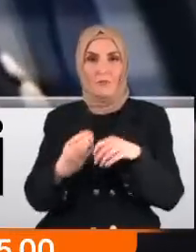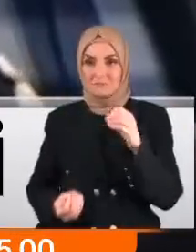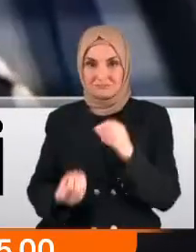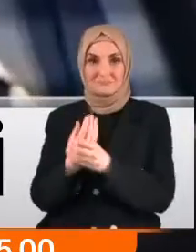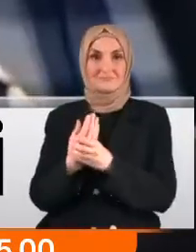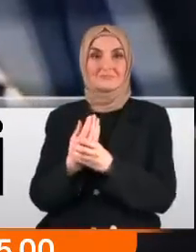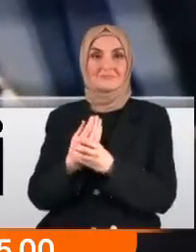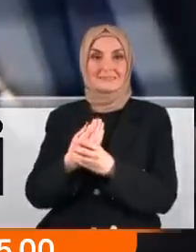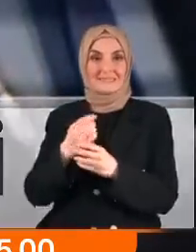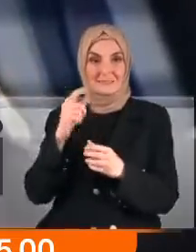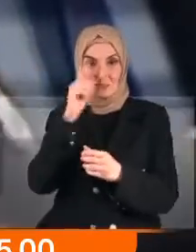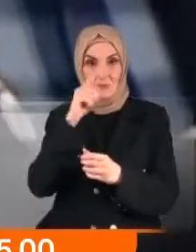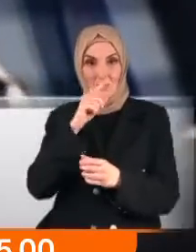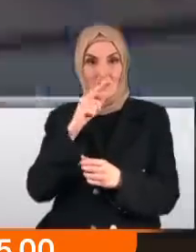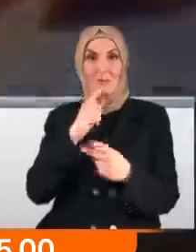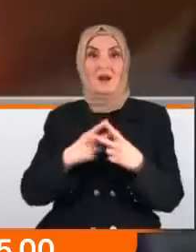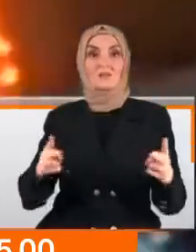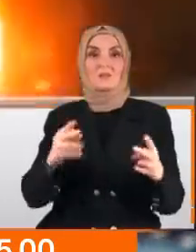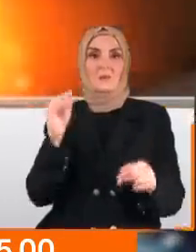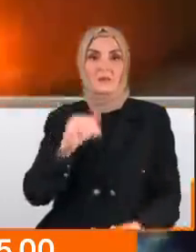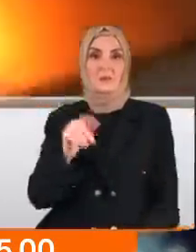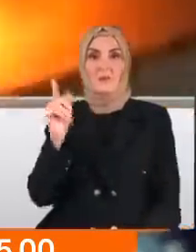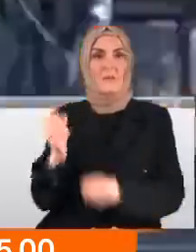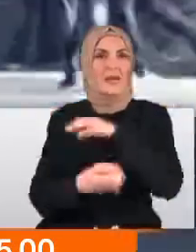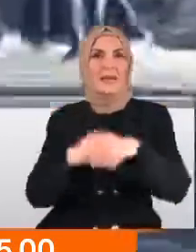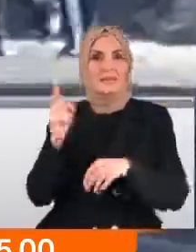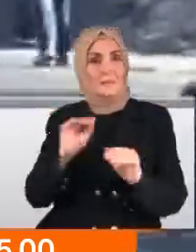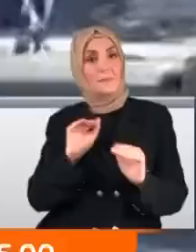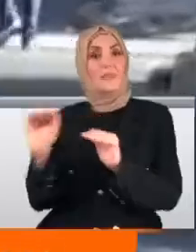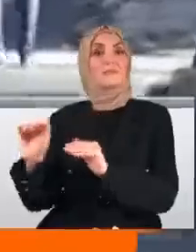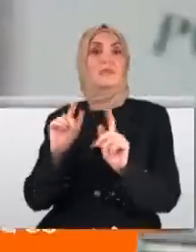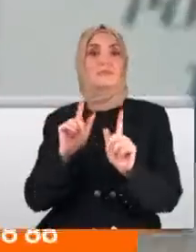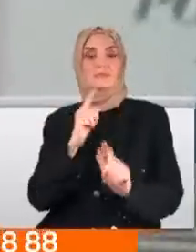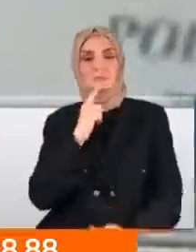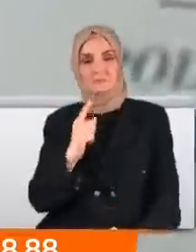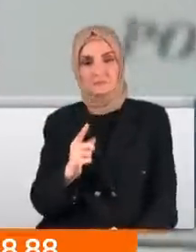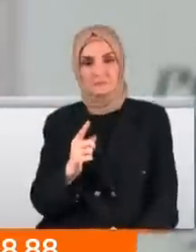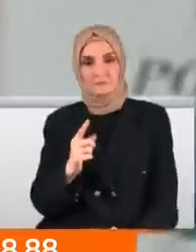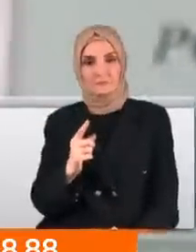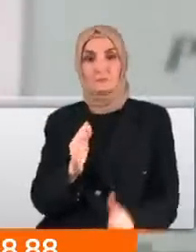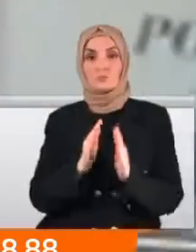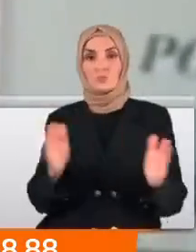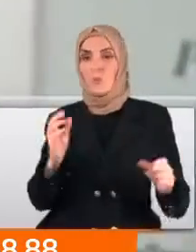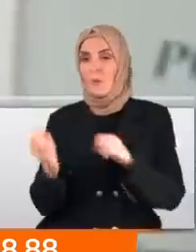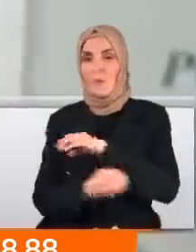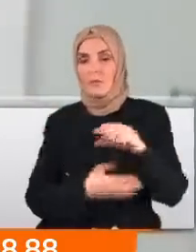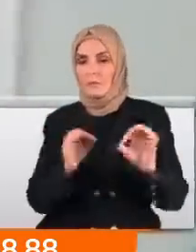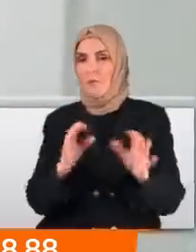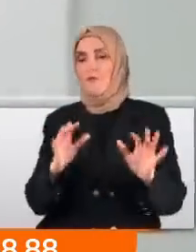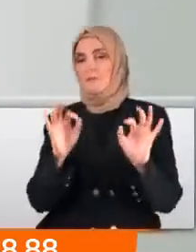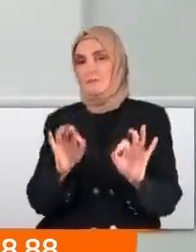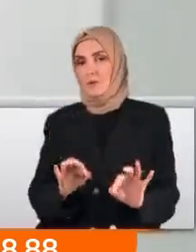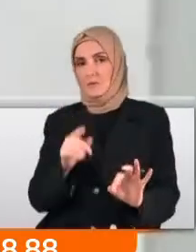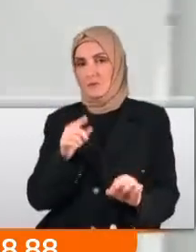direnişe destek olmak lazım, dayanışma göstermek lazım. Asıl büyük kargaşa böyle başladı.